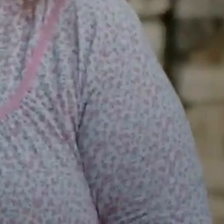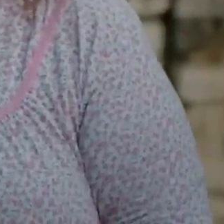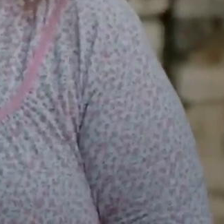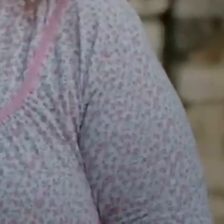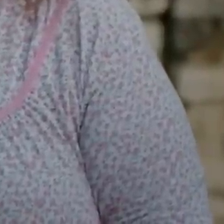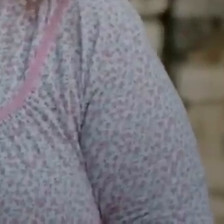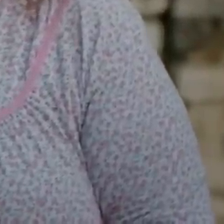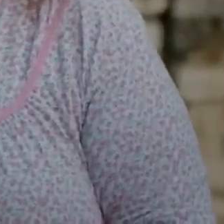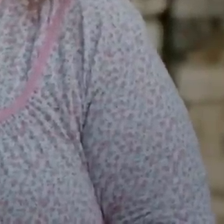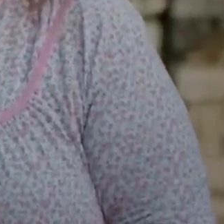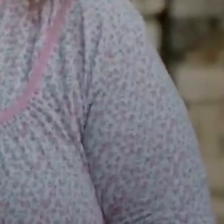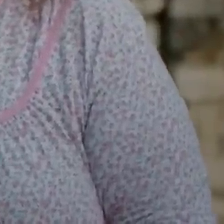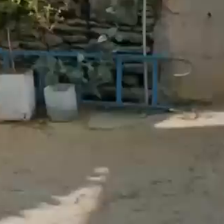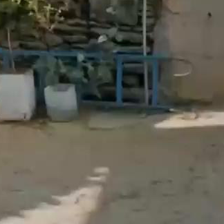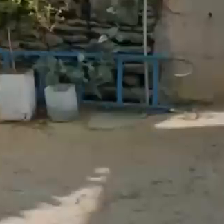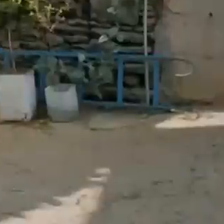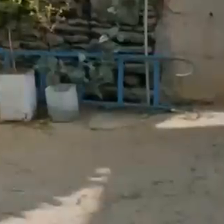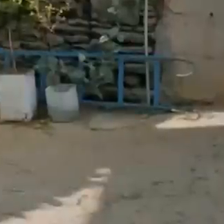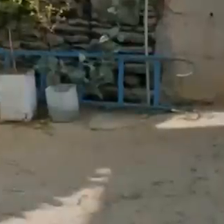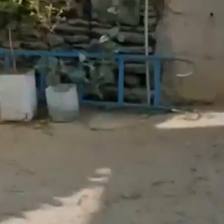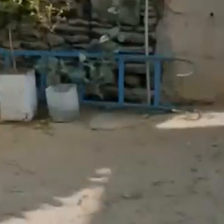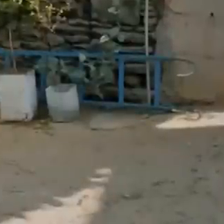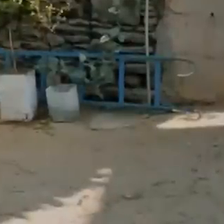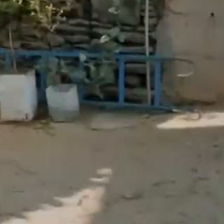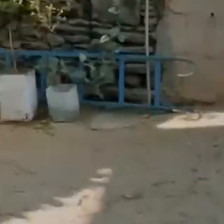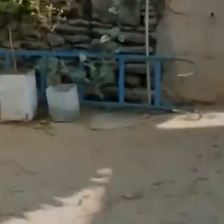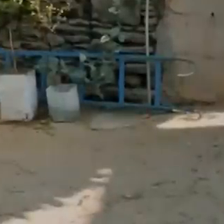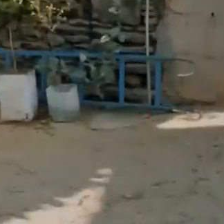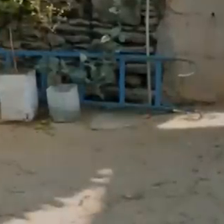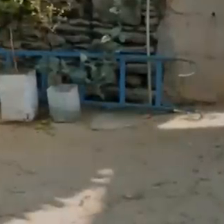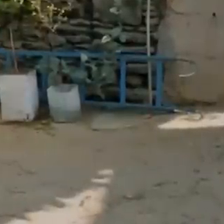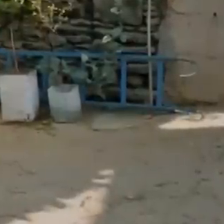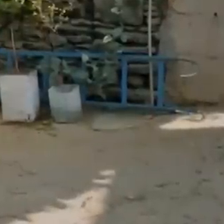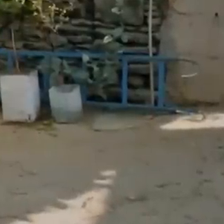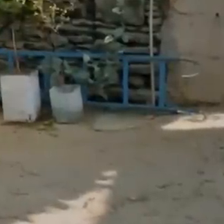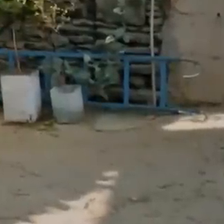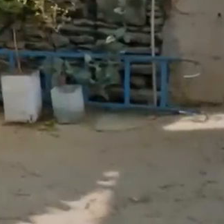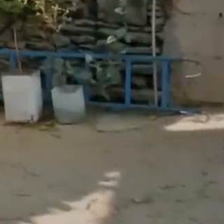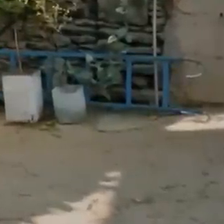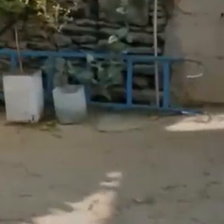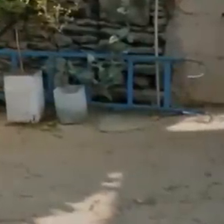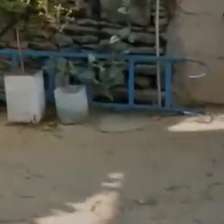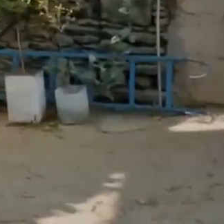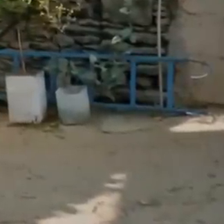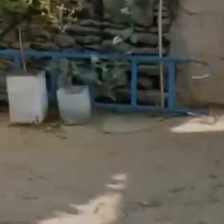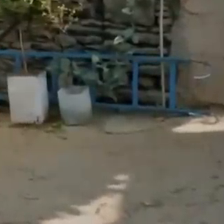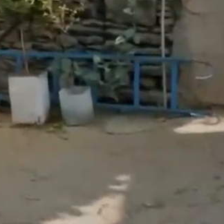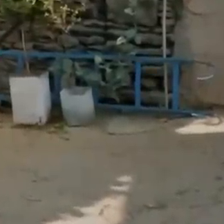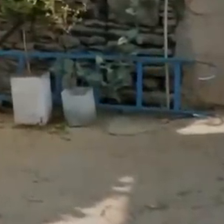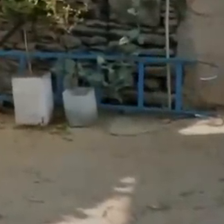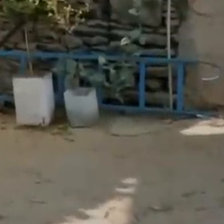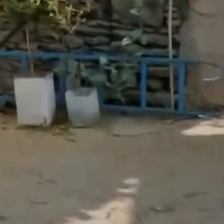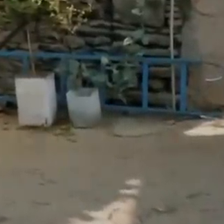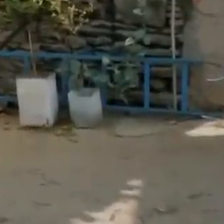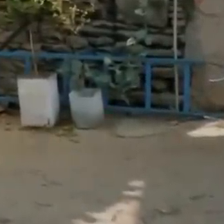Cemile dertli, kaygılı baktı ardından. Süleyman yavaşça kapıyı aralayıp bahçeyi yokladı. Bahçe boş görünüyor. Usulca demir